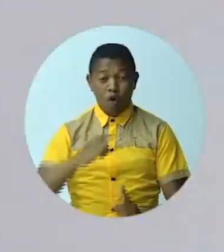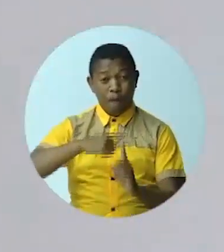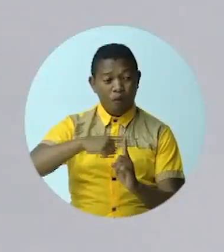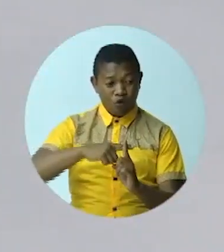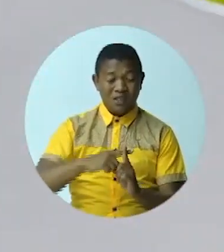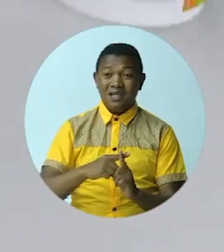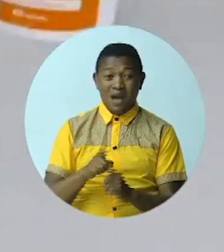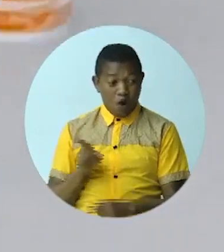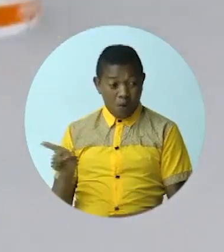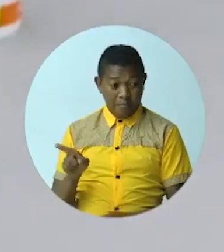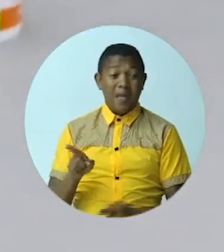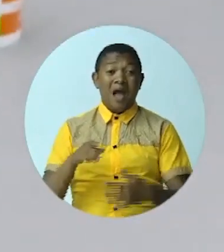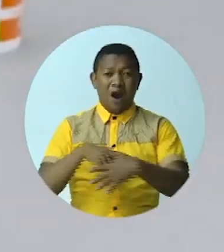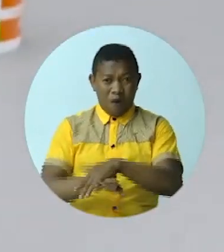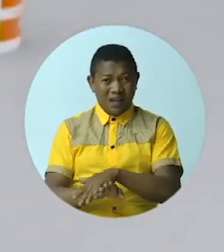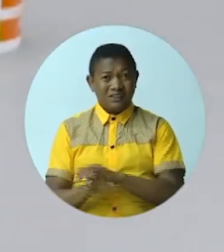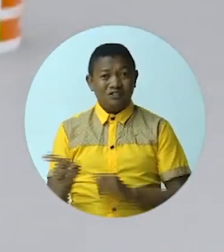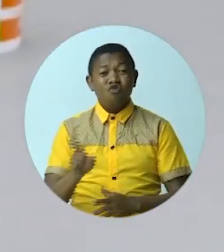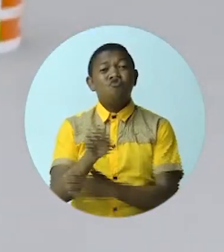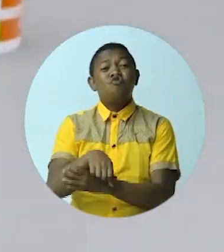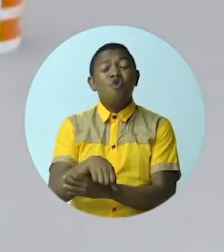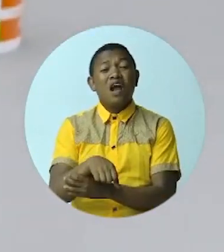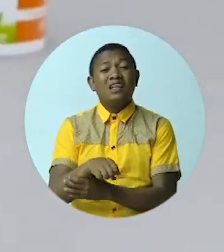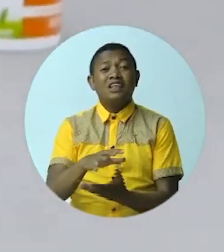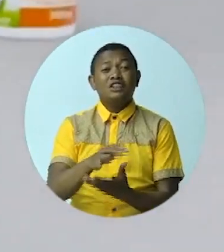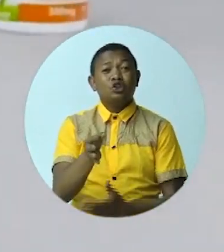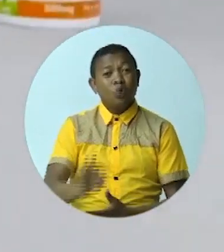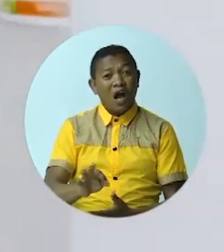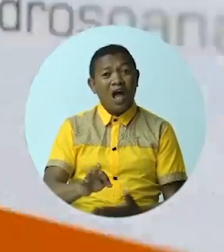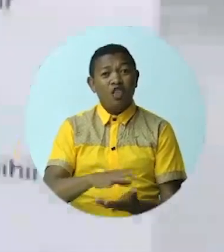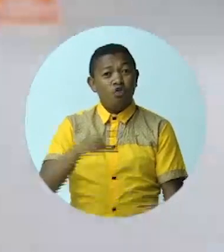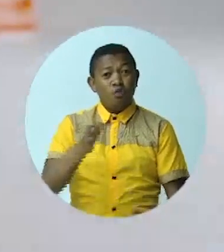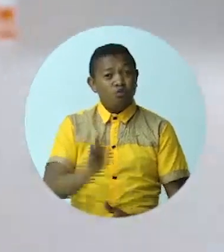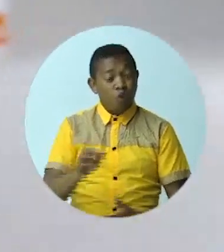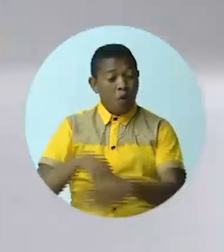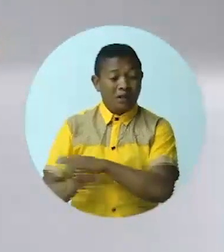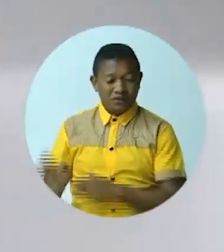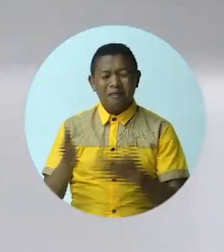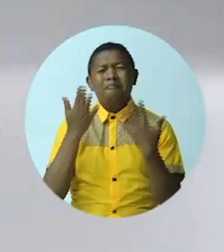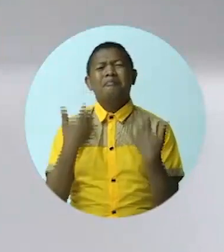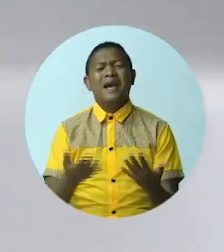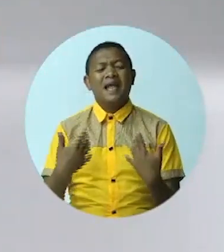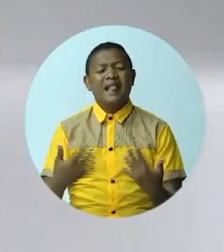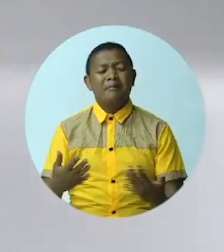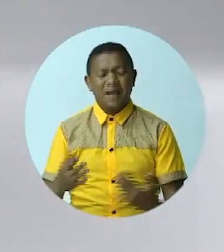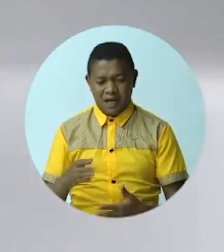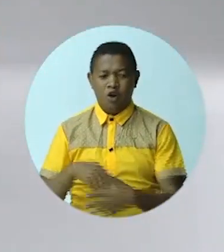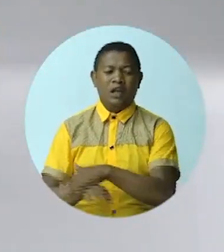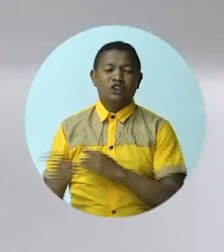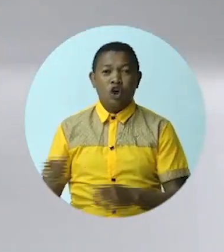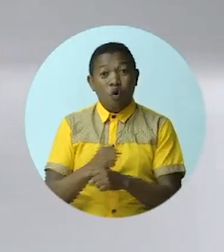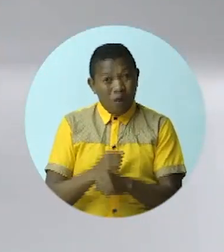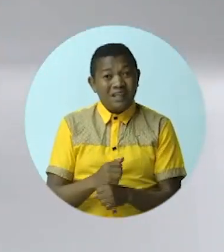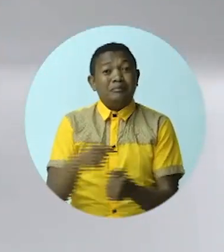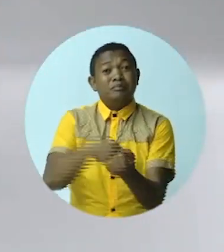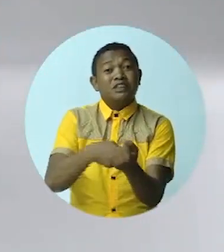ny vokatsoa azo avy amin'izy io, satria manasitrana ny aretina tazomoka